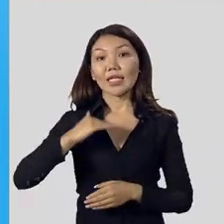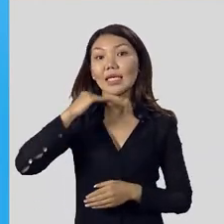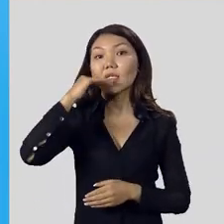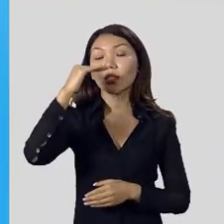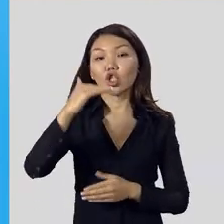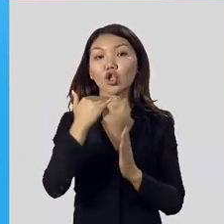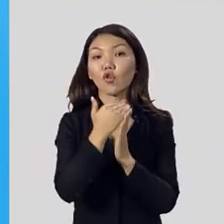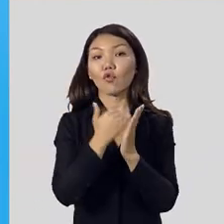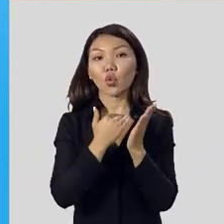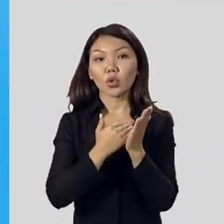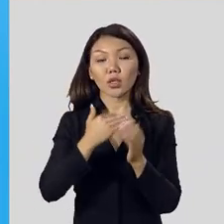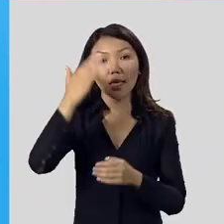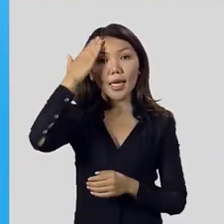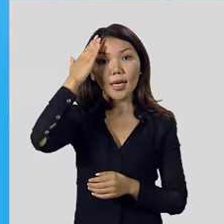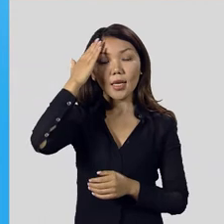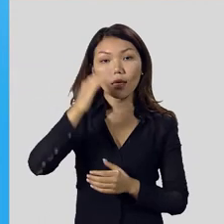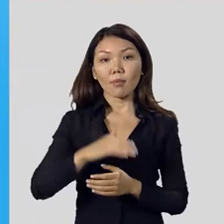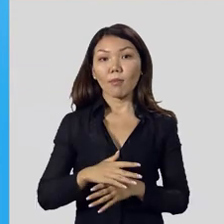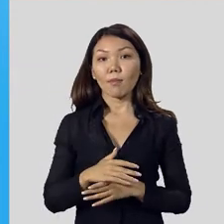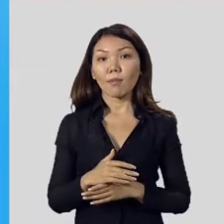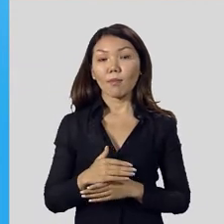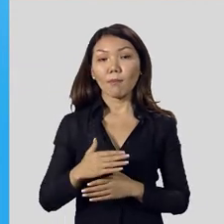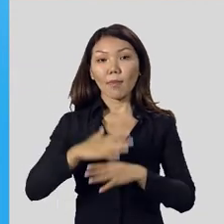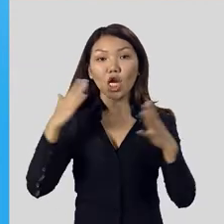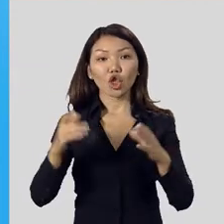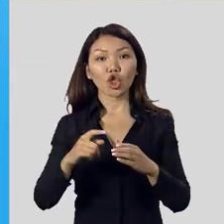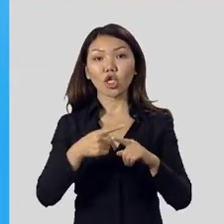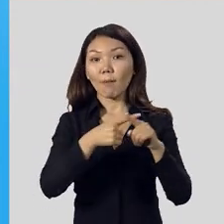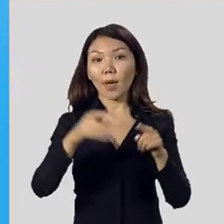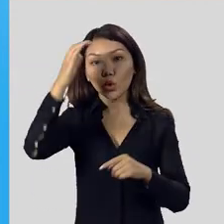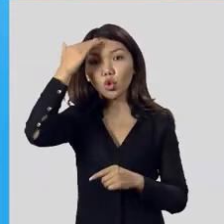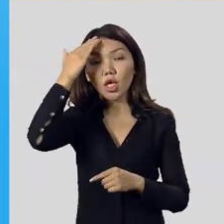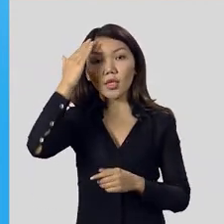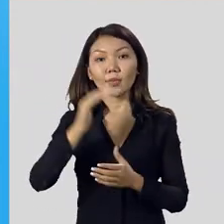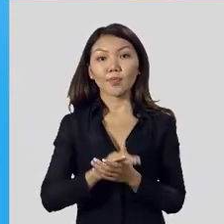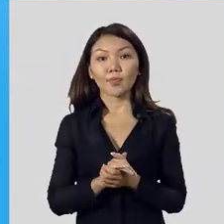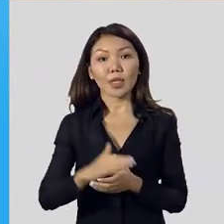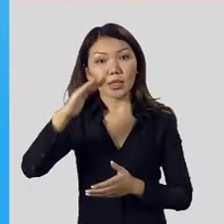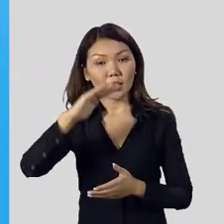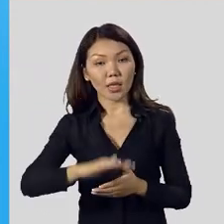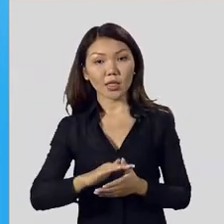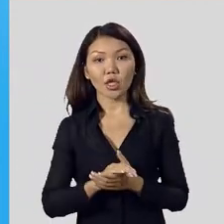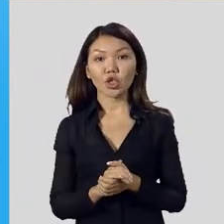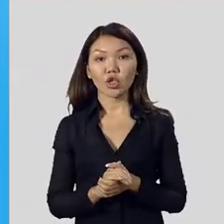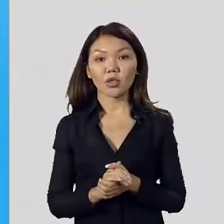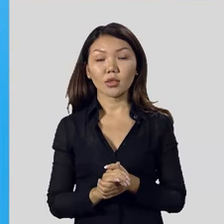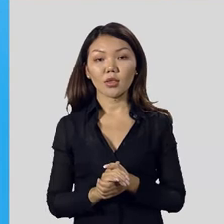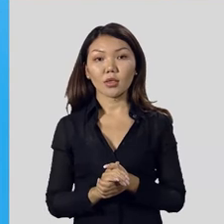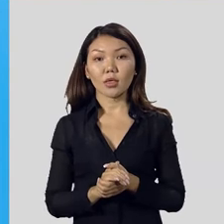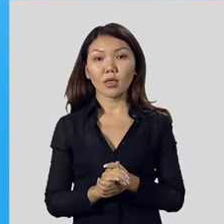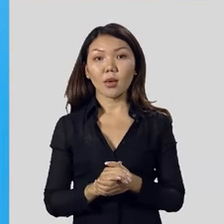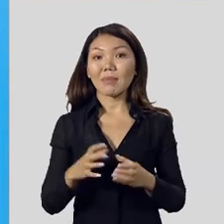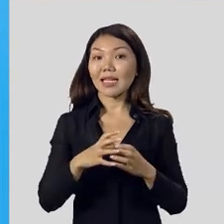коре больших полушарий и мозжечку, и нисходящие, несущие импульсы к